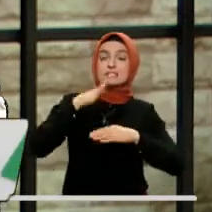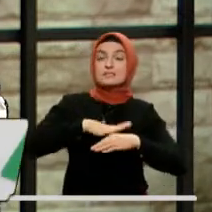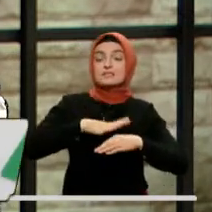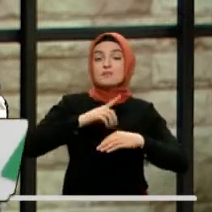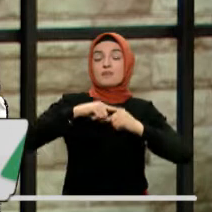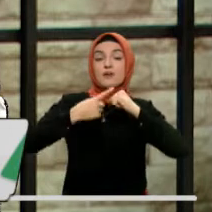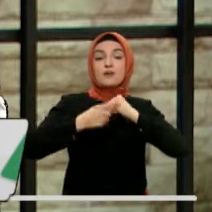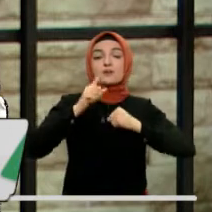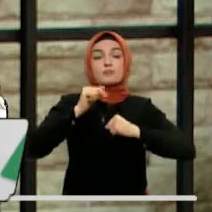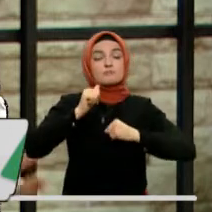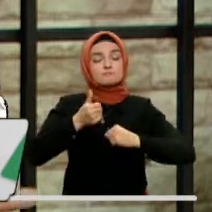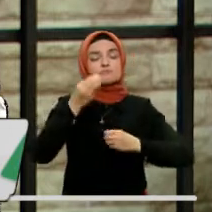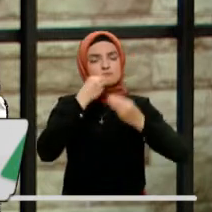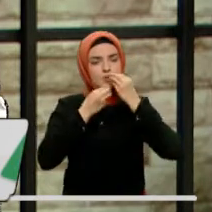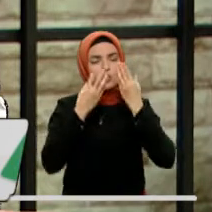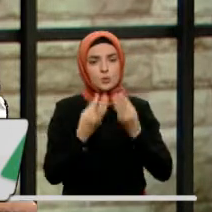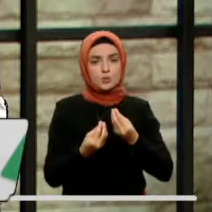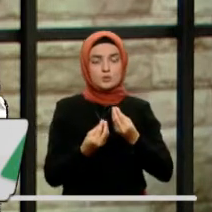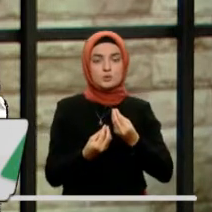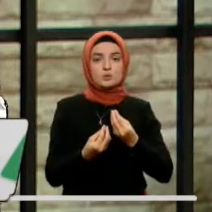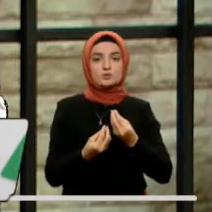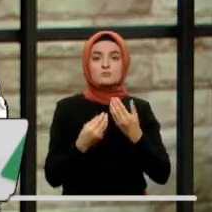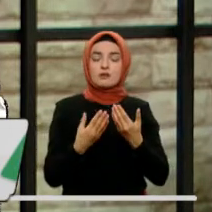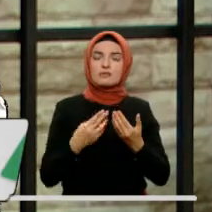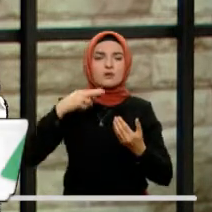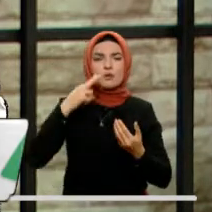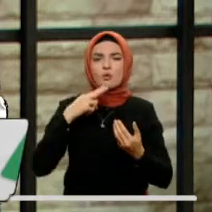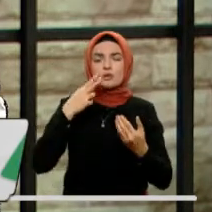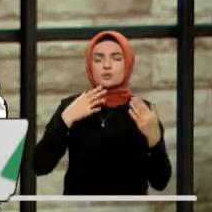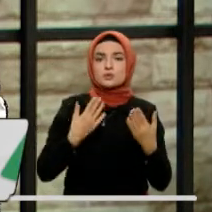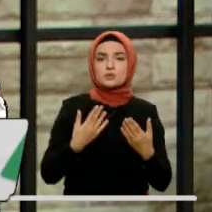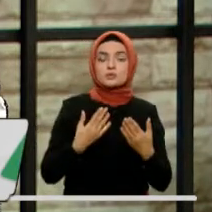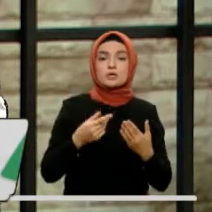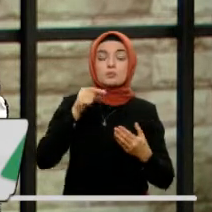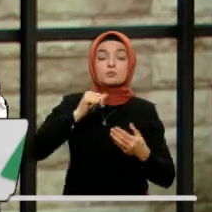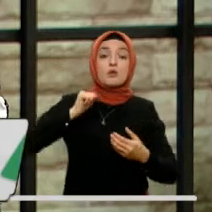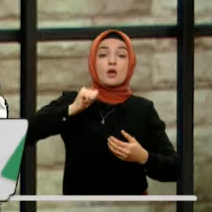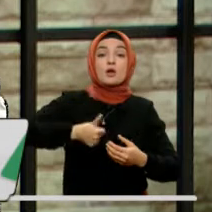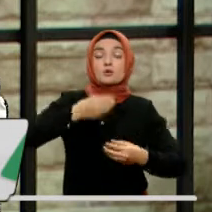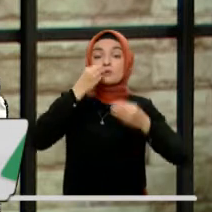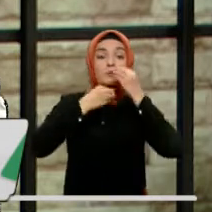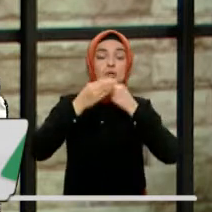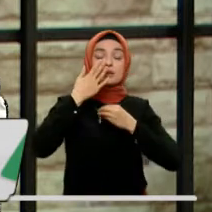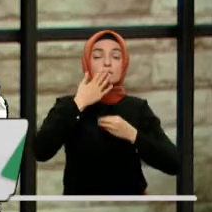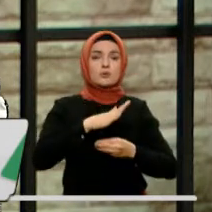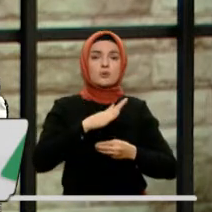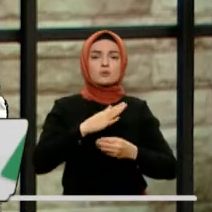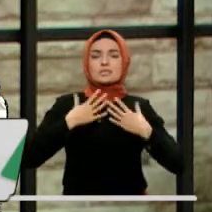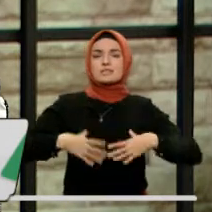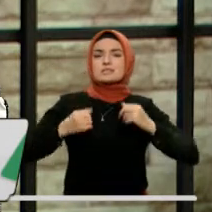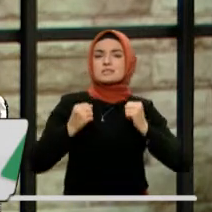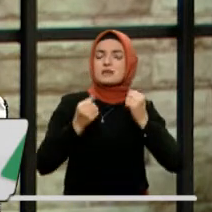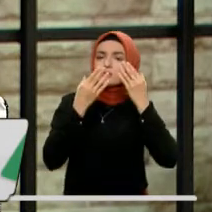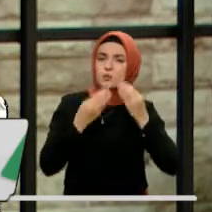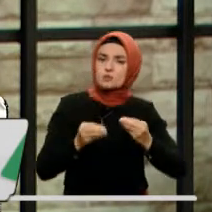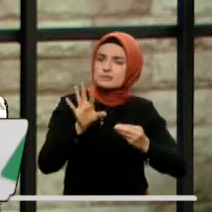gün tüketebiliriz. Artık ne istiyorsan, cips, gofret, ne varsa. Ama bunu her gün tüketemeyiz. İşte sağlıklı olanlardan